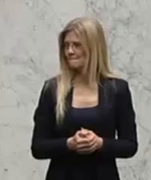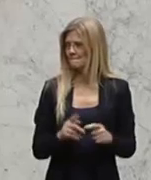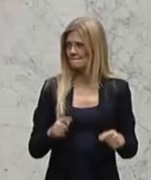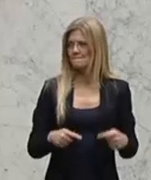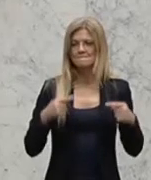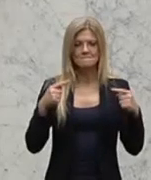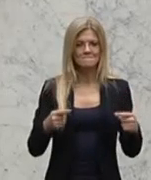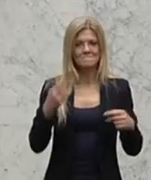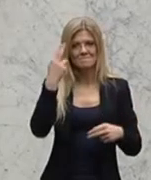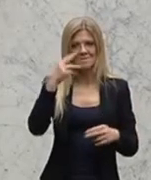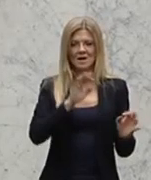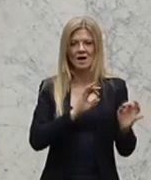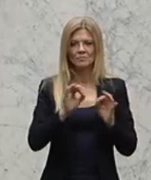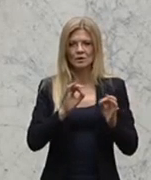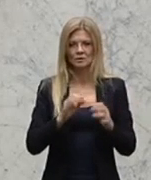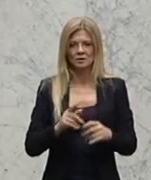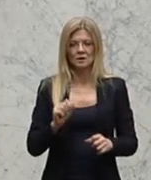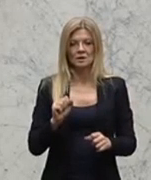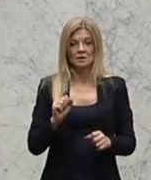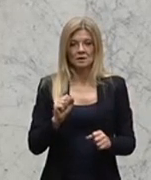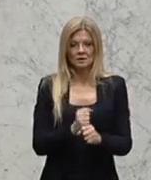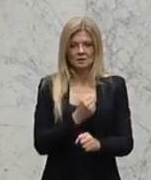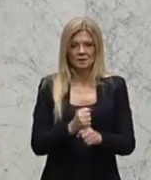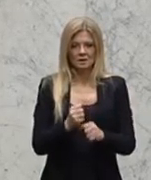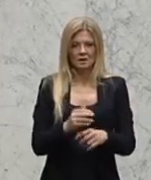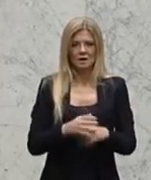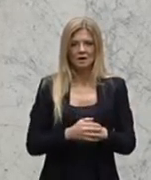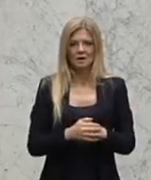Als nächstes am Wort der Fraktionslose Gerhard Schmidt.